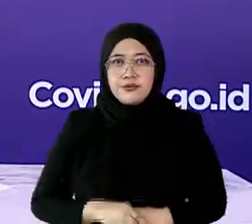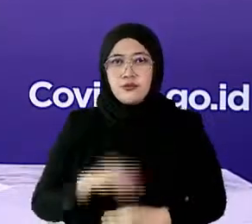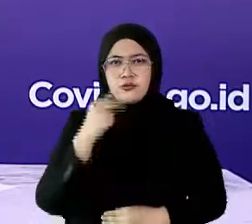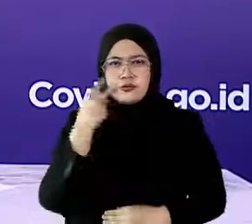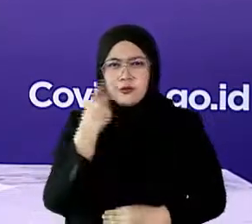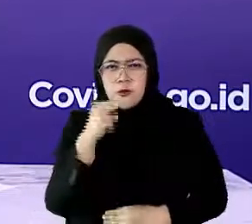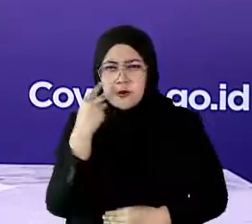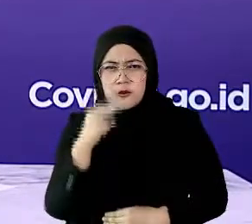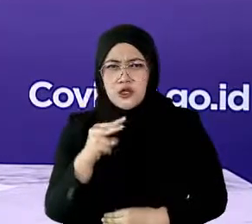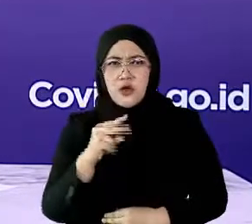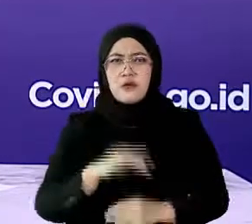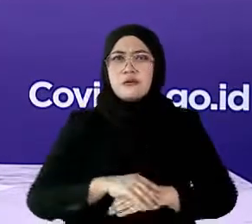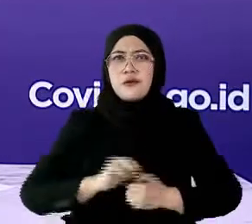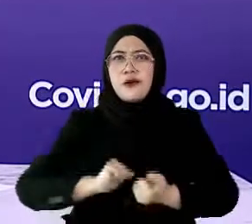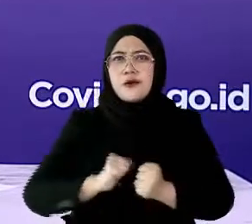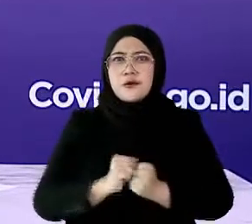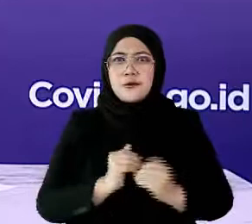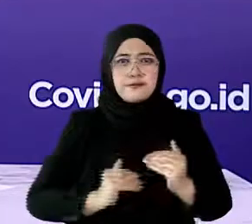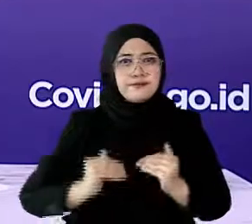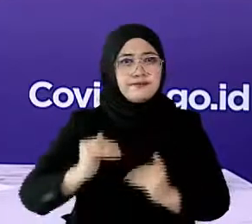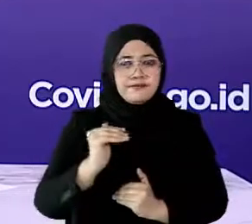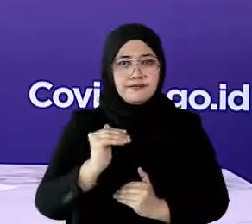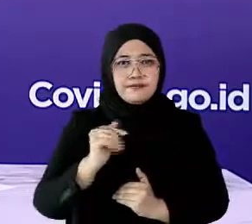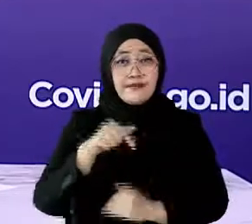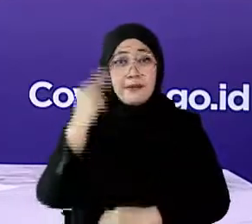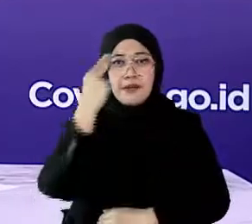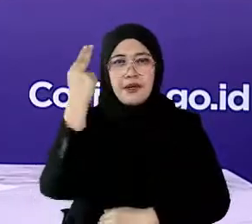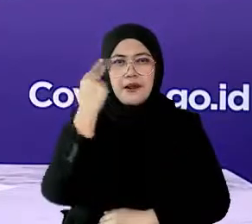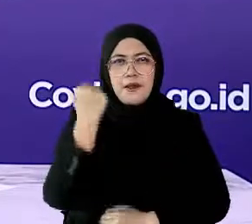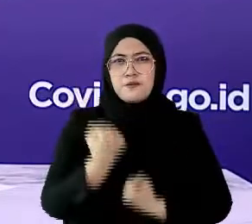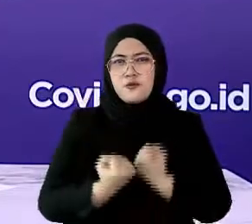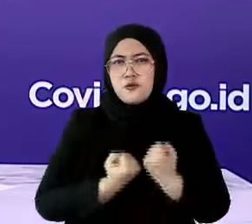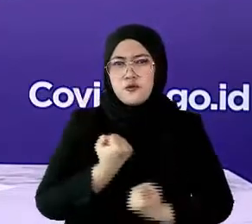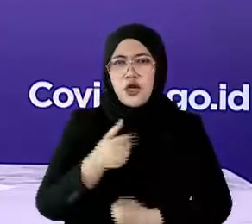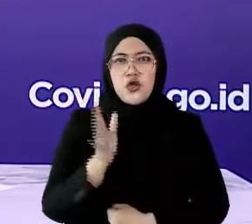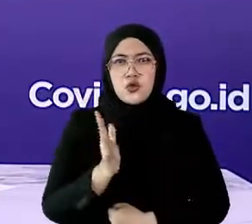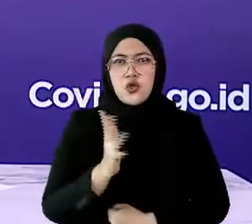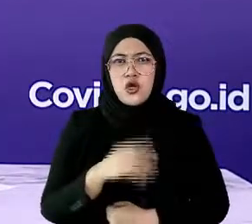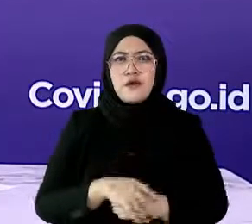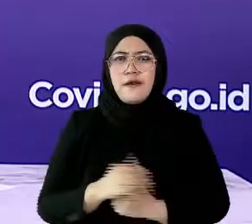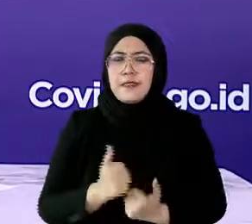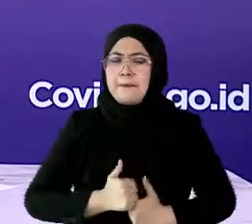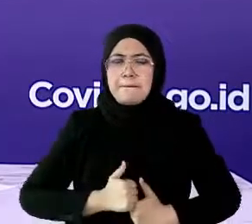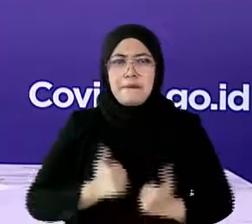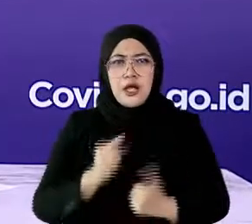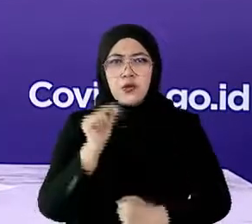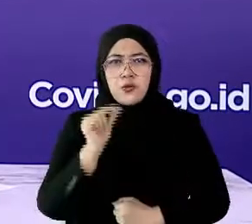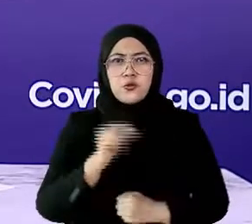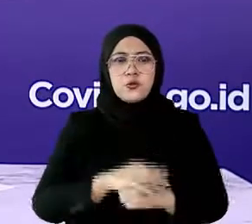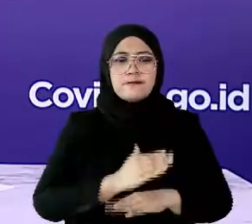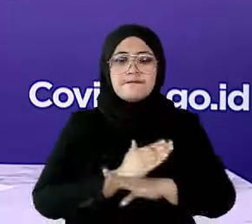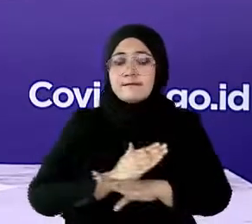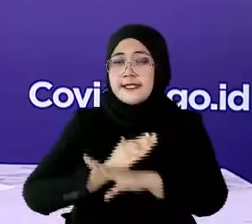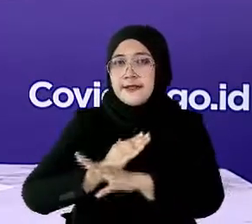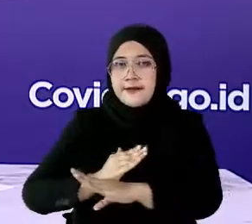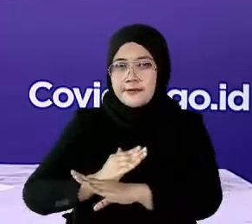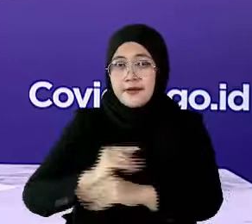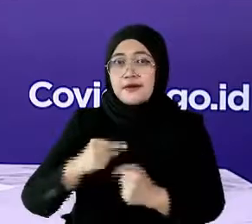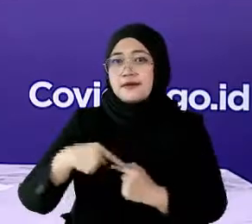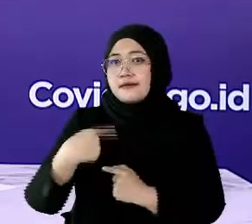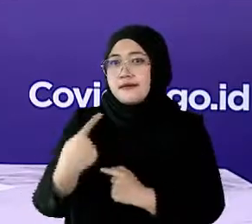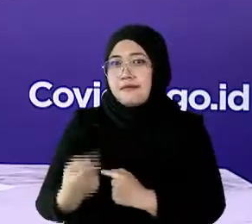mengantisipasi lonjakan kasus pemerintah telah berupaya melakukan langkah terbaik melalui upaya preventif